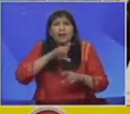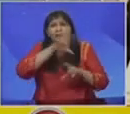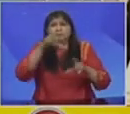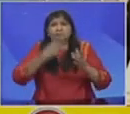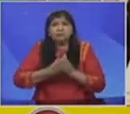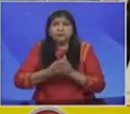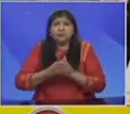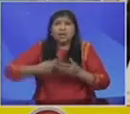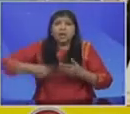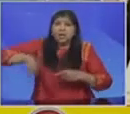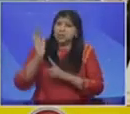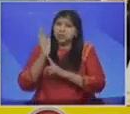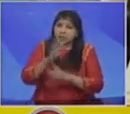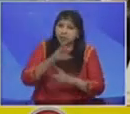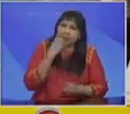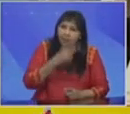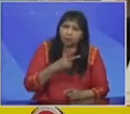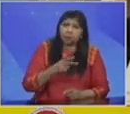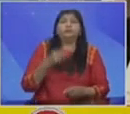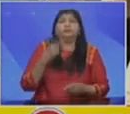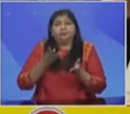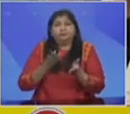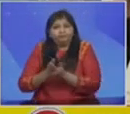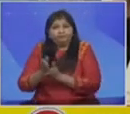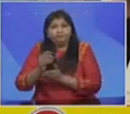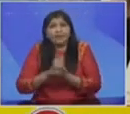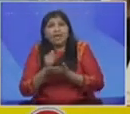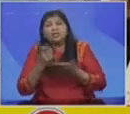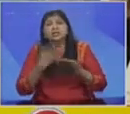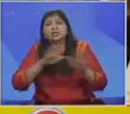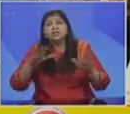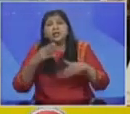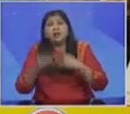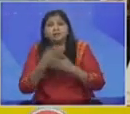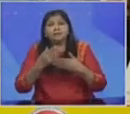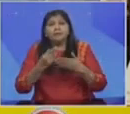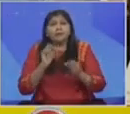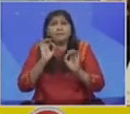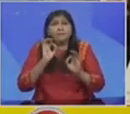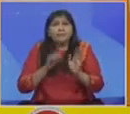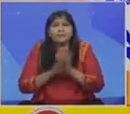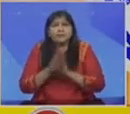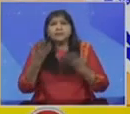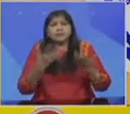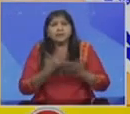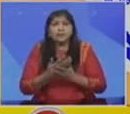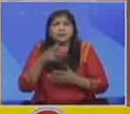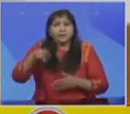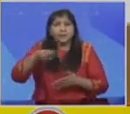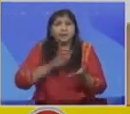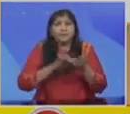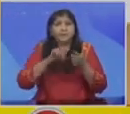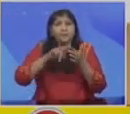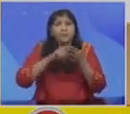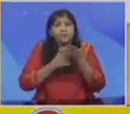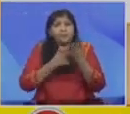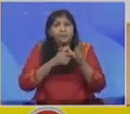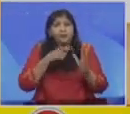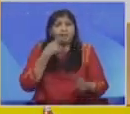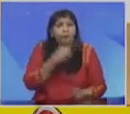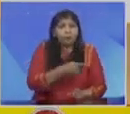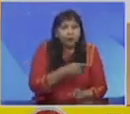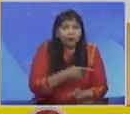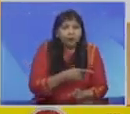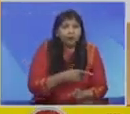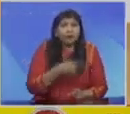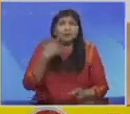सामने रखा, उसे सुधारने की राह दिखाई। और तभी तो मीरा जी ने कहा था, गुरु मिलिया